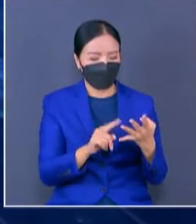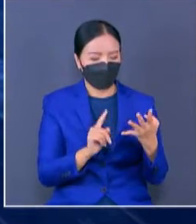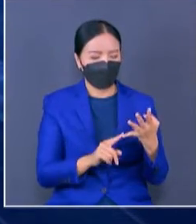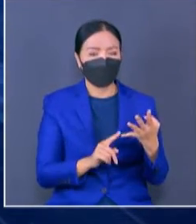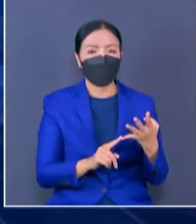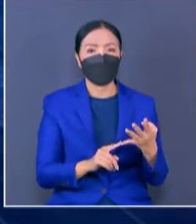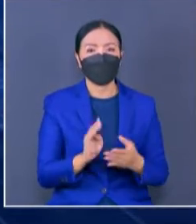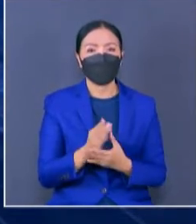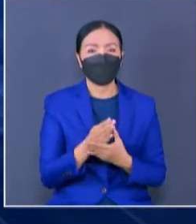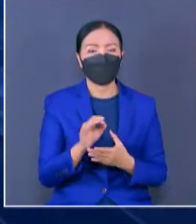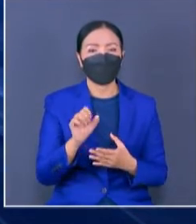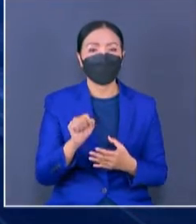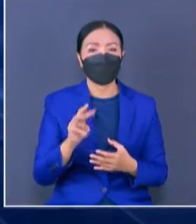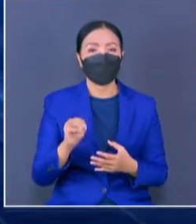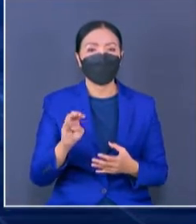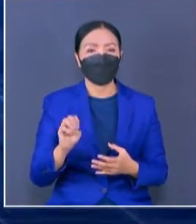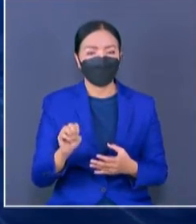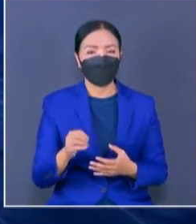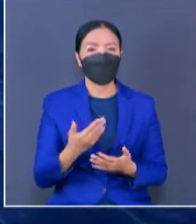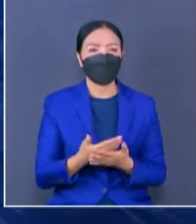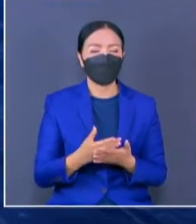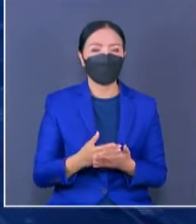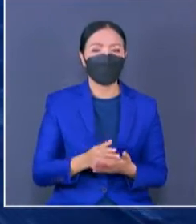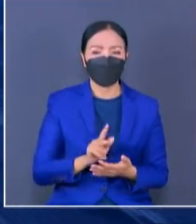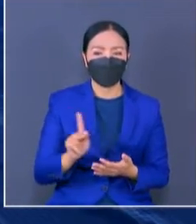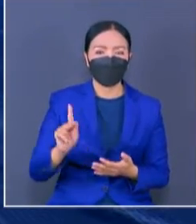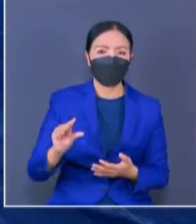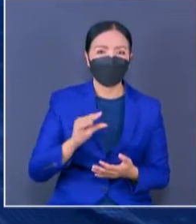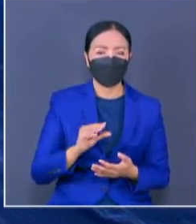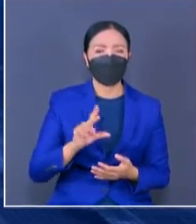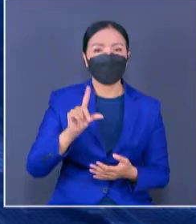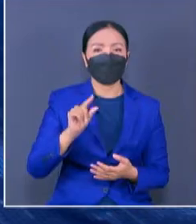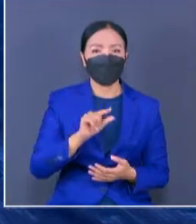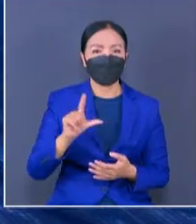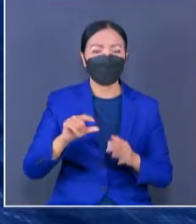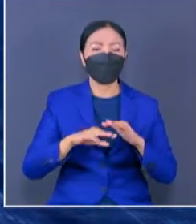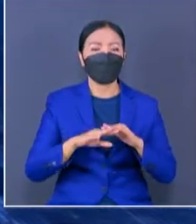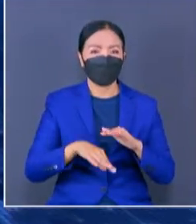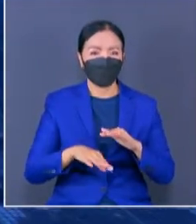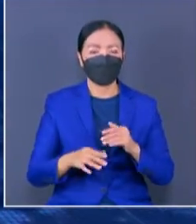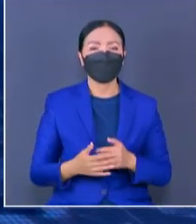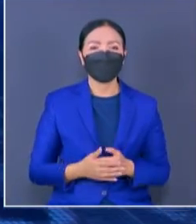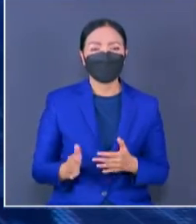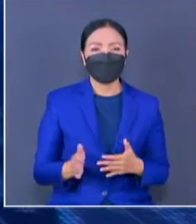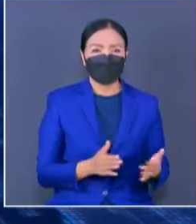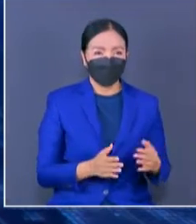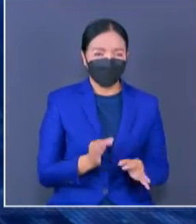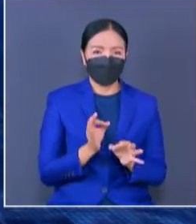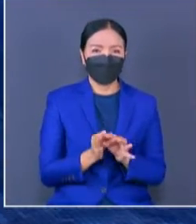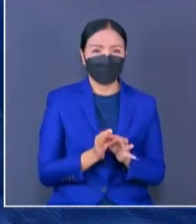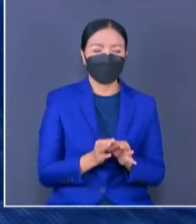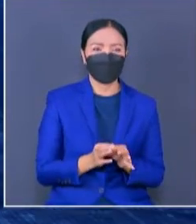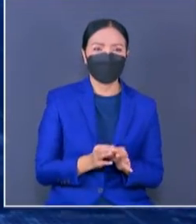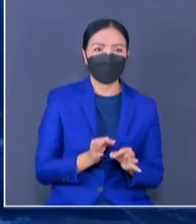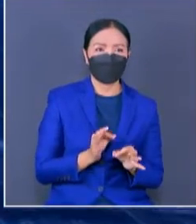สินเชื่อธุรกิจ SME ที่มีวงเงินกู้ไม่เกิน20ล้านบาทค่ะโดยทางธนาคารก็ชะลอการฟ้อง